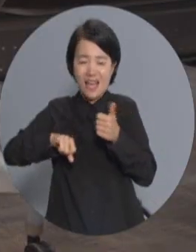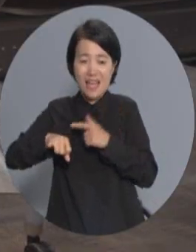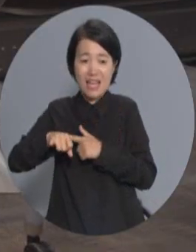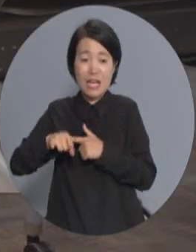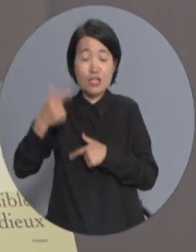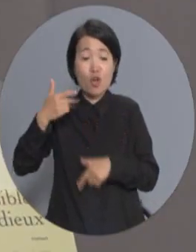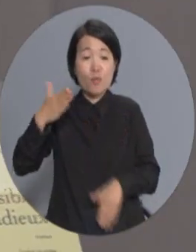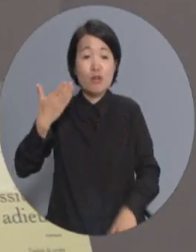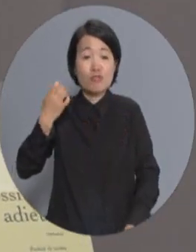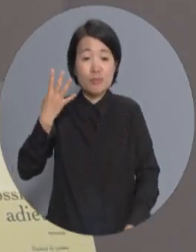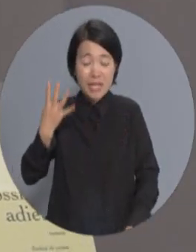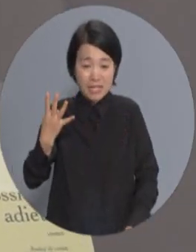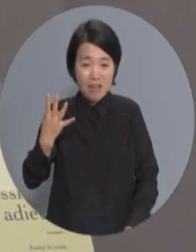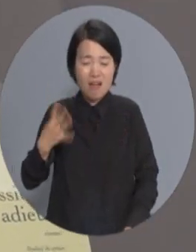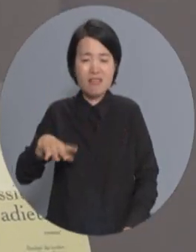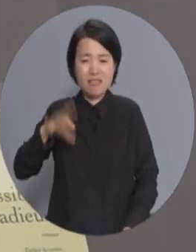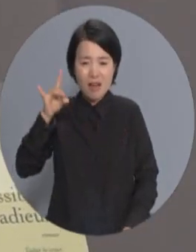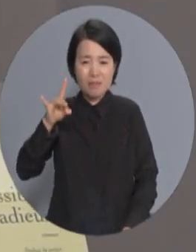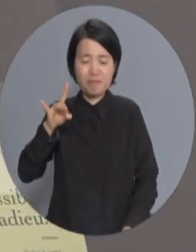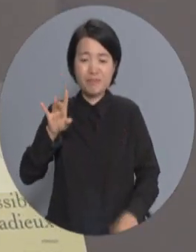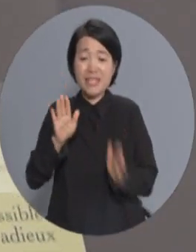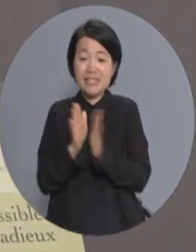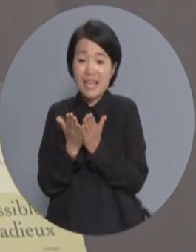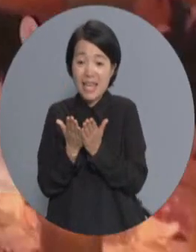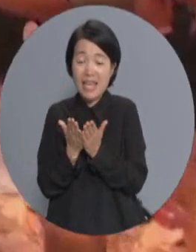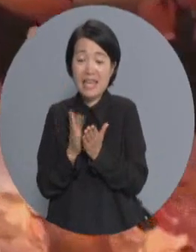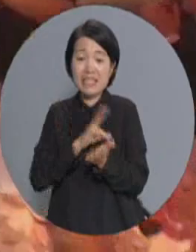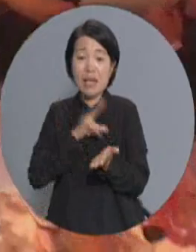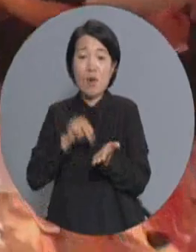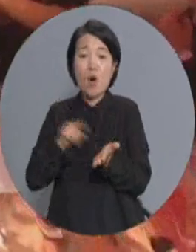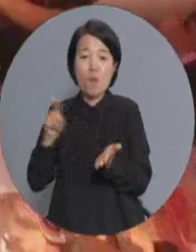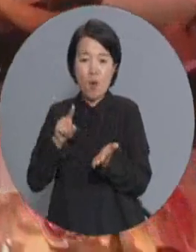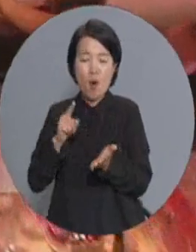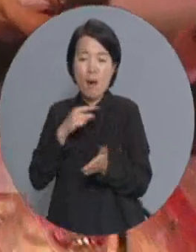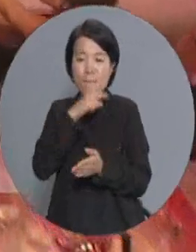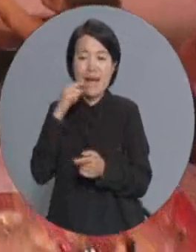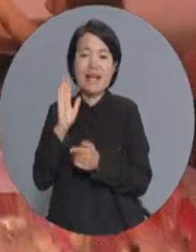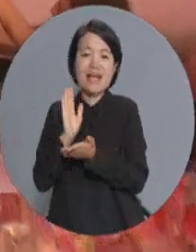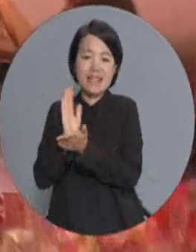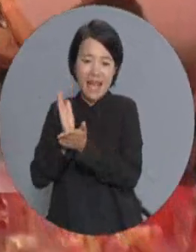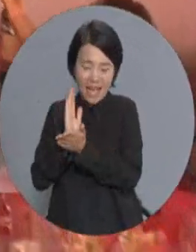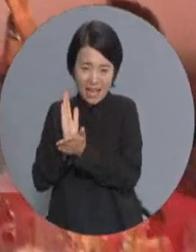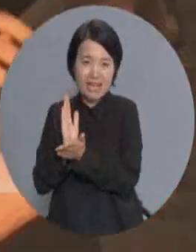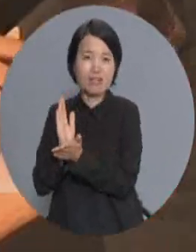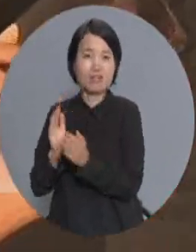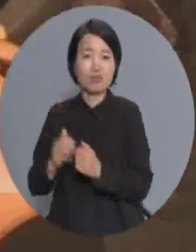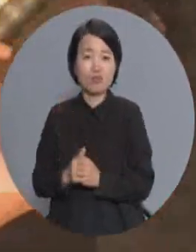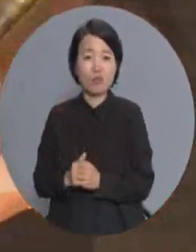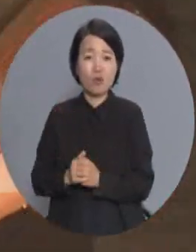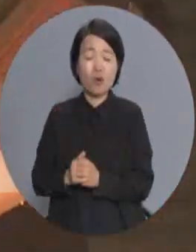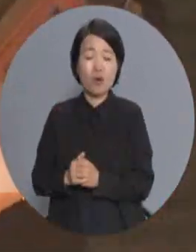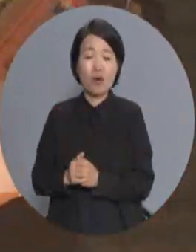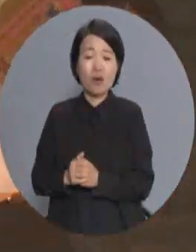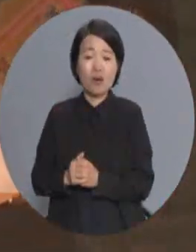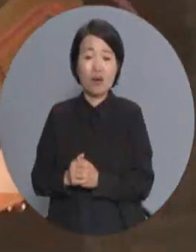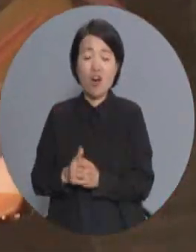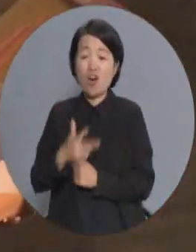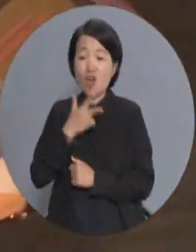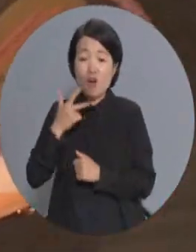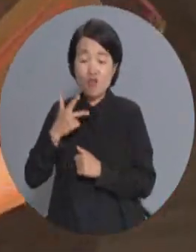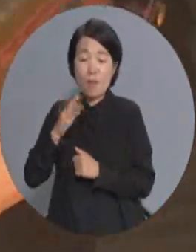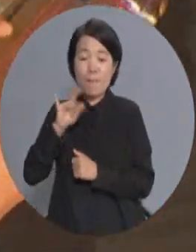1994년 소설 붉은 닻을 통해 등단한 한강 작가는 채식주의자로 영국 맨부커상에 이어 이번에는 노벨